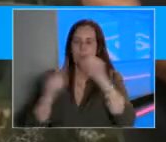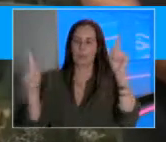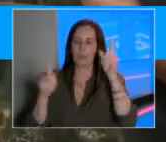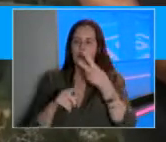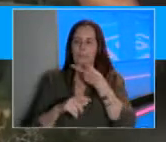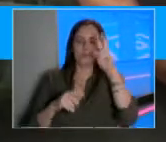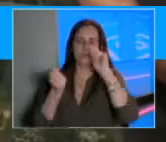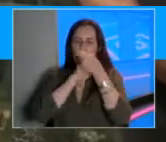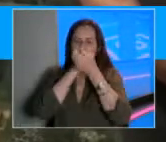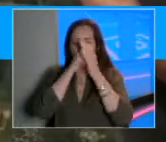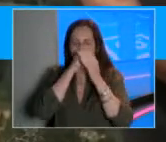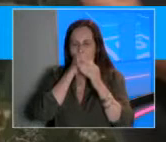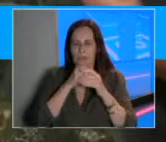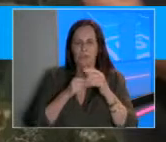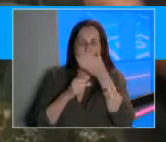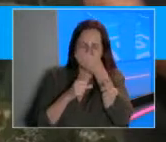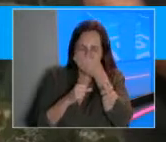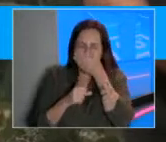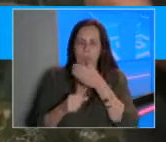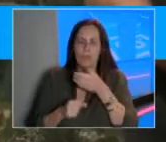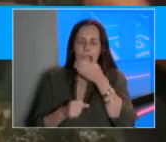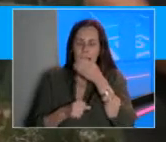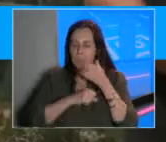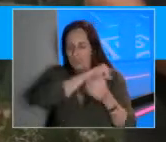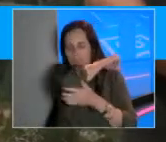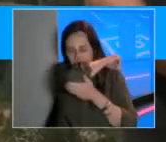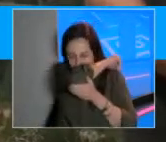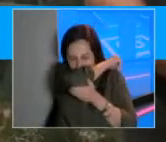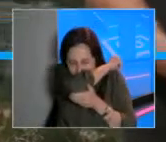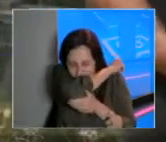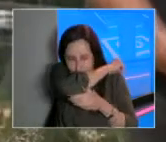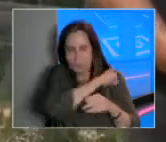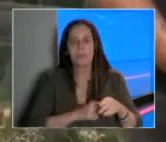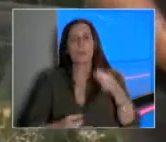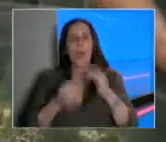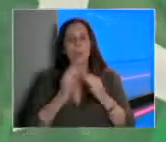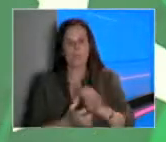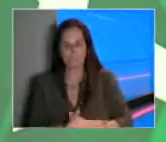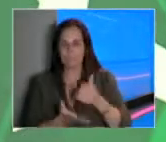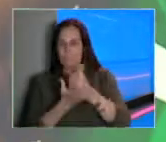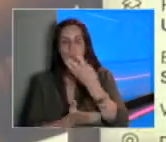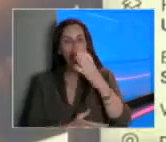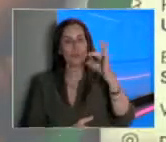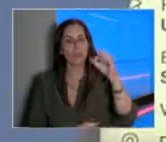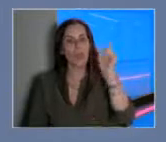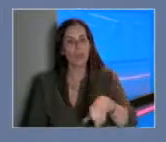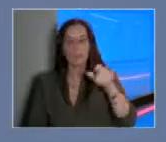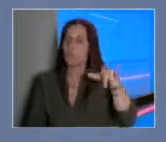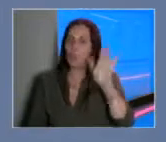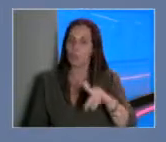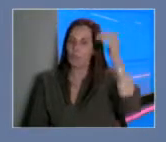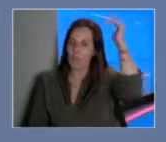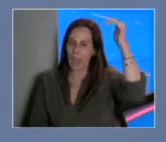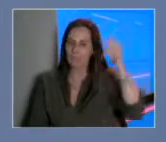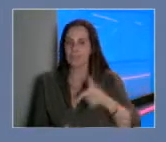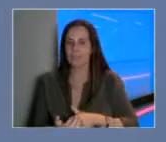להפר התחייבויות יסוד, שעל בסיסן קיבלת את הכל, ובעיקר את העבודה של הפעילים. עורך הדין דניאל חקלאי מייצג 450 אנשים שטובים את בני